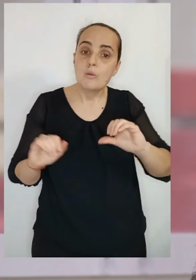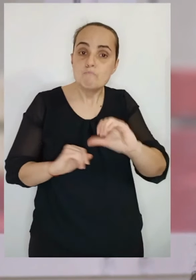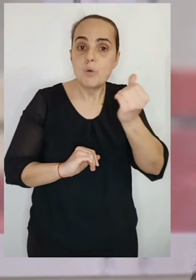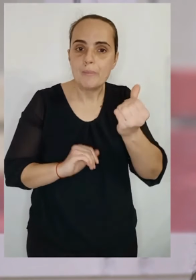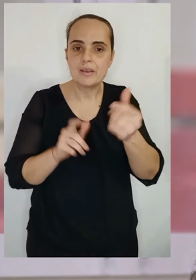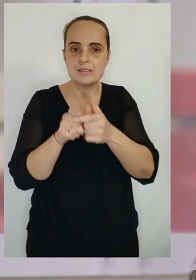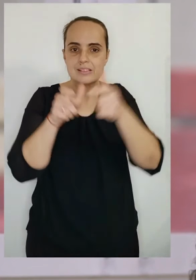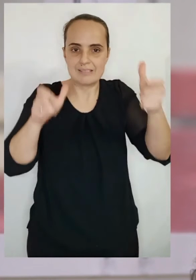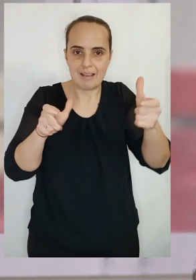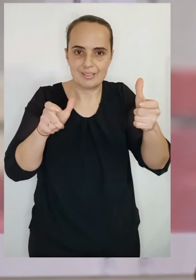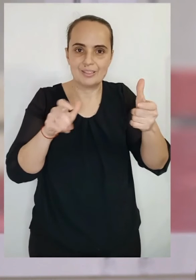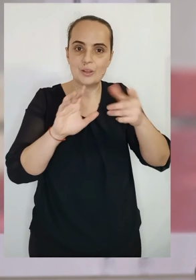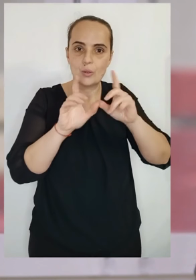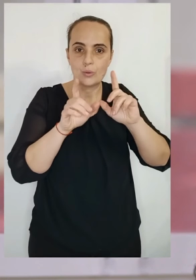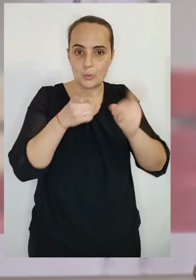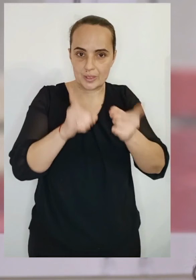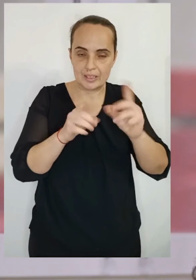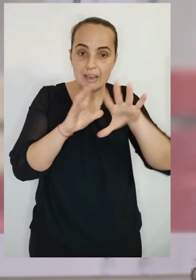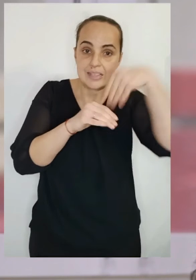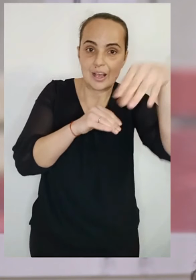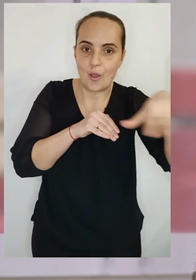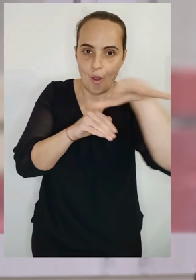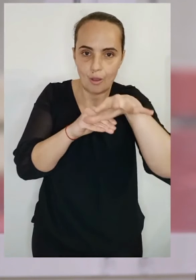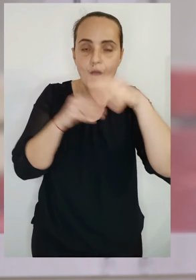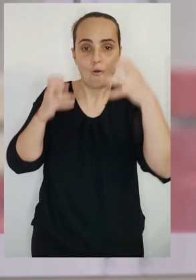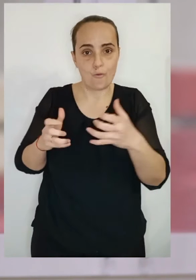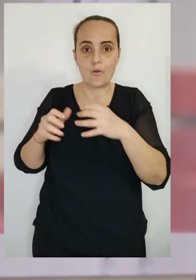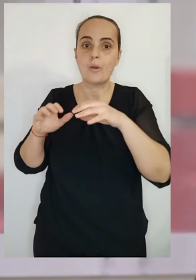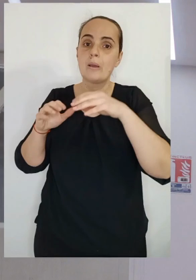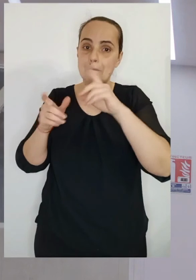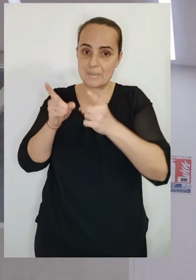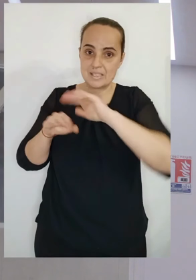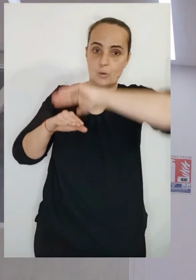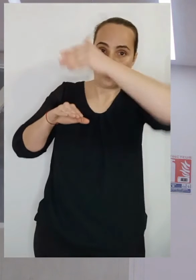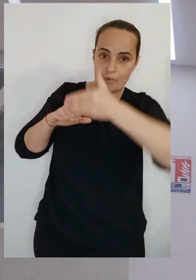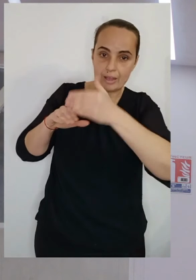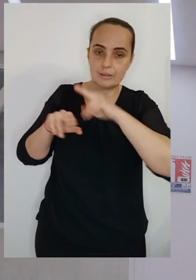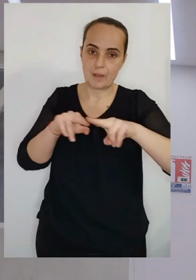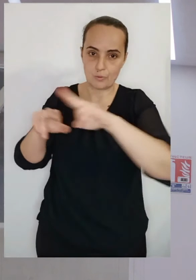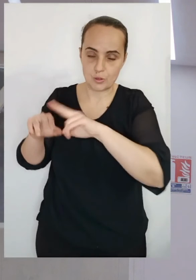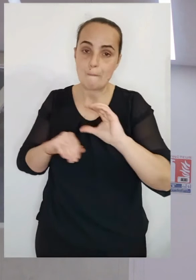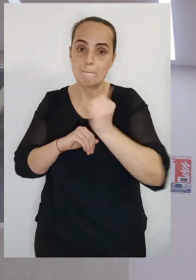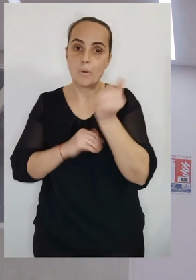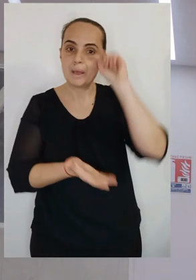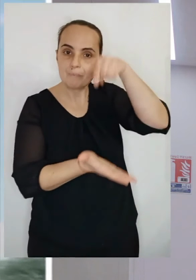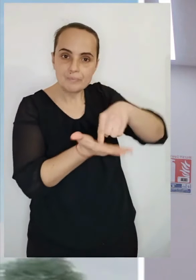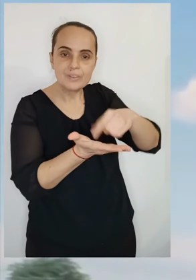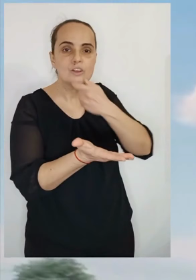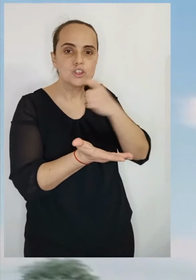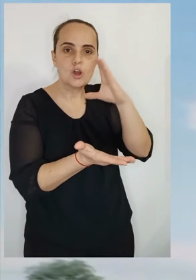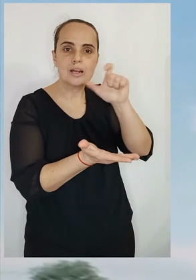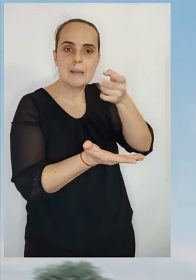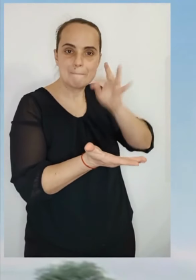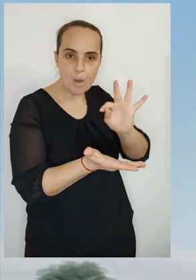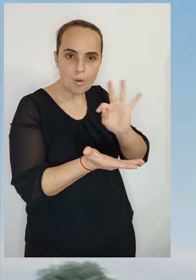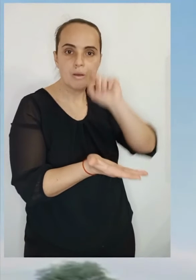entre guillemets, au stade nautique, de rénover toutes nos piscines couvertes. Et on commence cette année par la piscine Jean-Clément, qui est